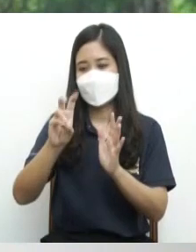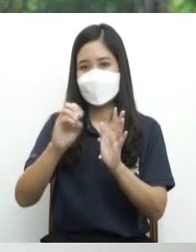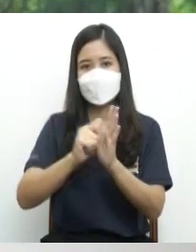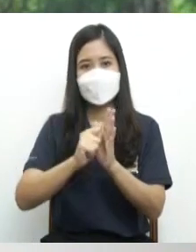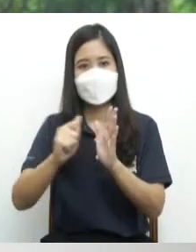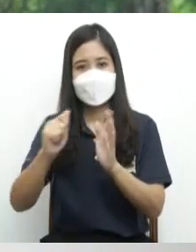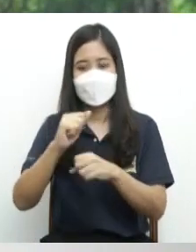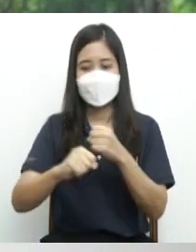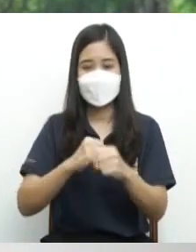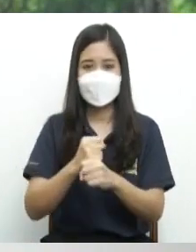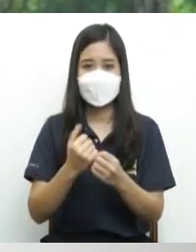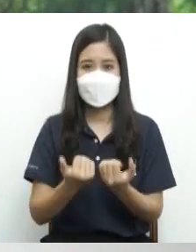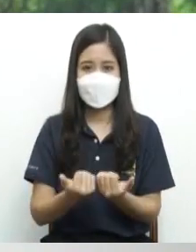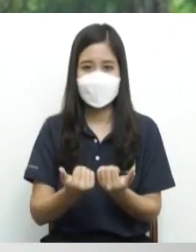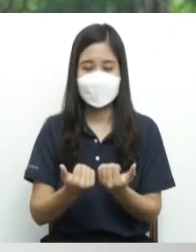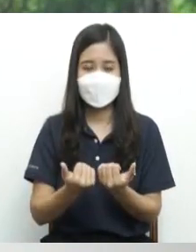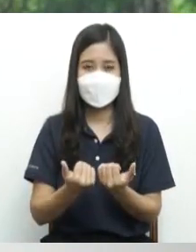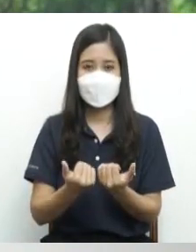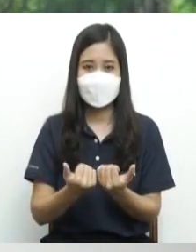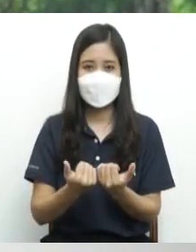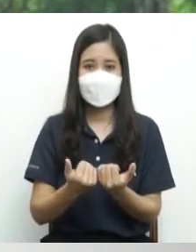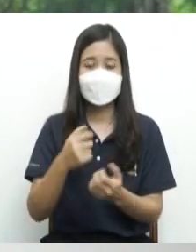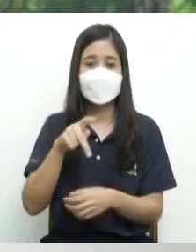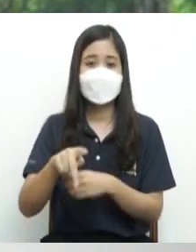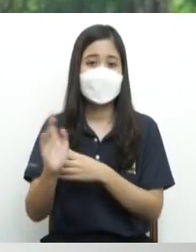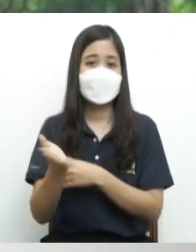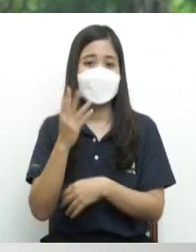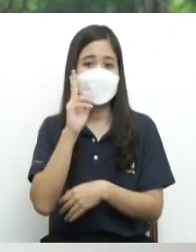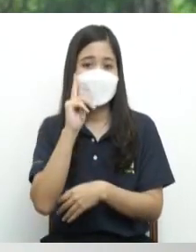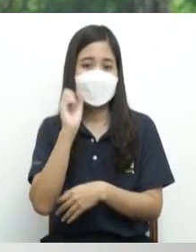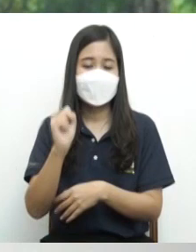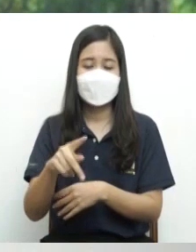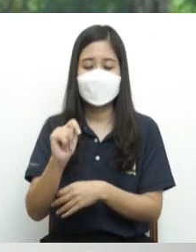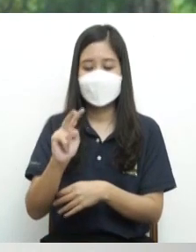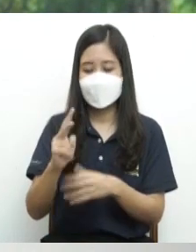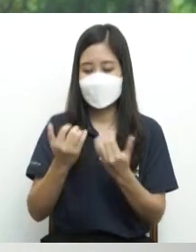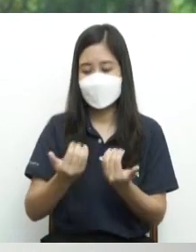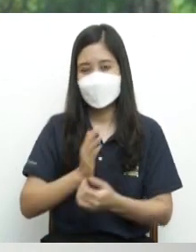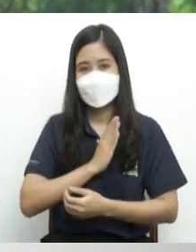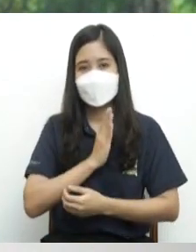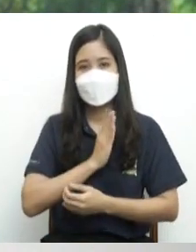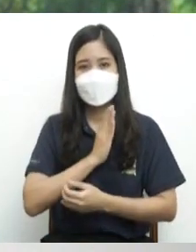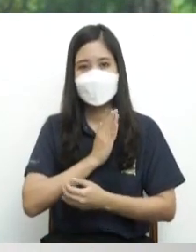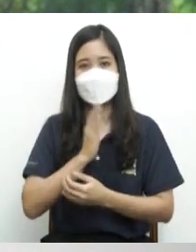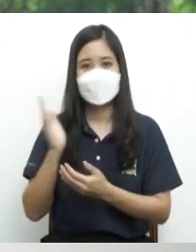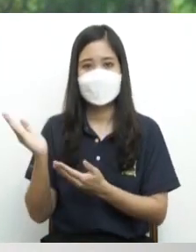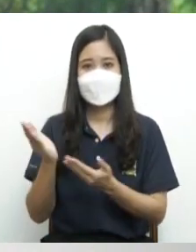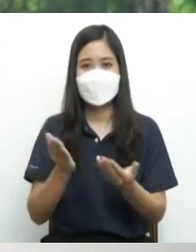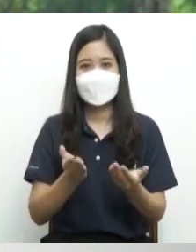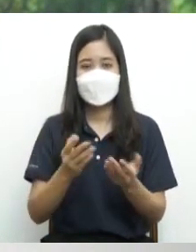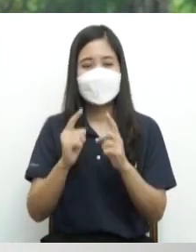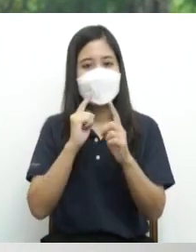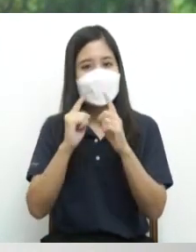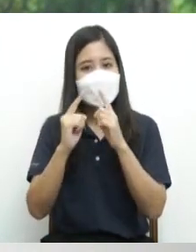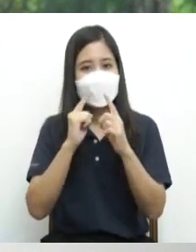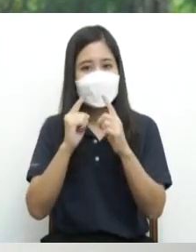นี้ด้วยนะคะแล้วก็ในวันนี้ค่ะทางรายการผู้เช้าข่าวสปทของเรานะคะถือได้ว่ารับเกียรติจากท่านเป็นอย่างสูงค่ะที่ได้มาพูดคุยกับเราใน